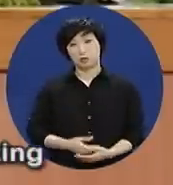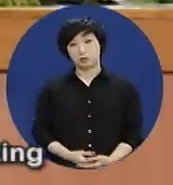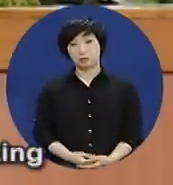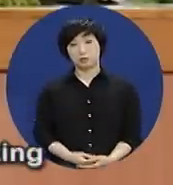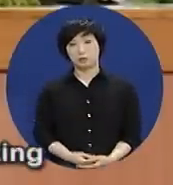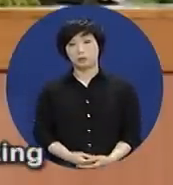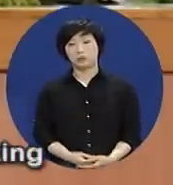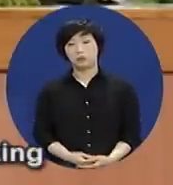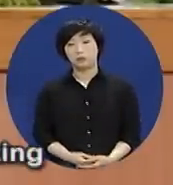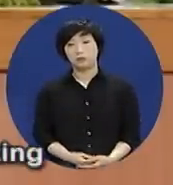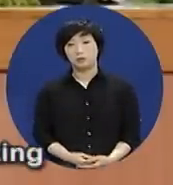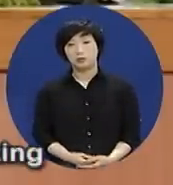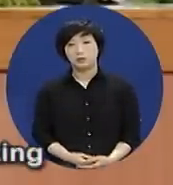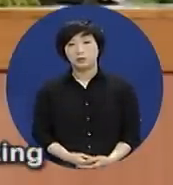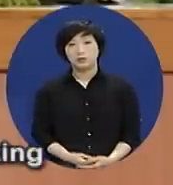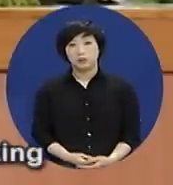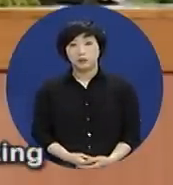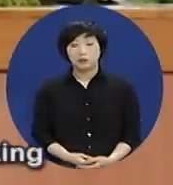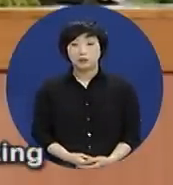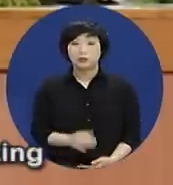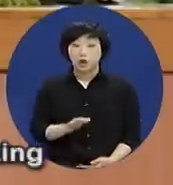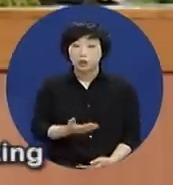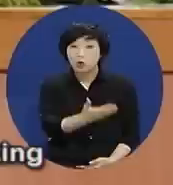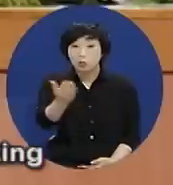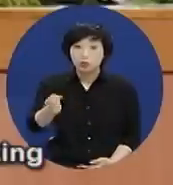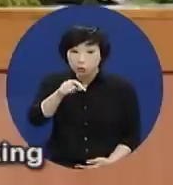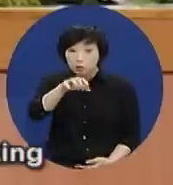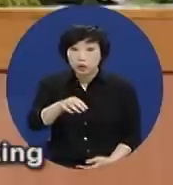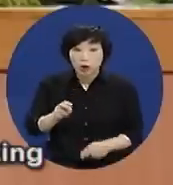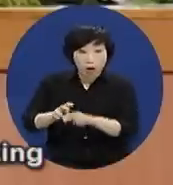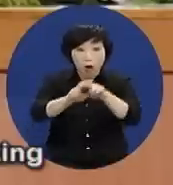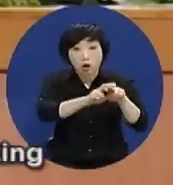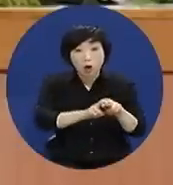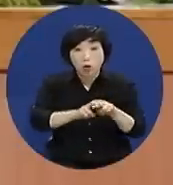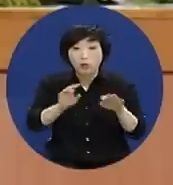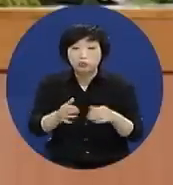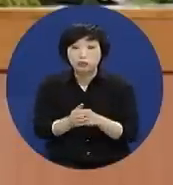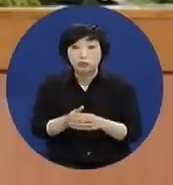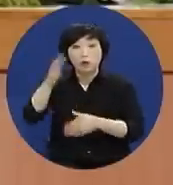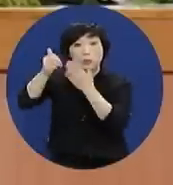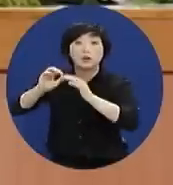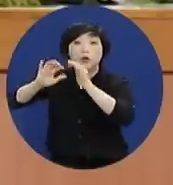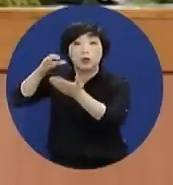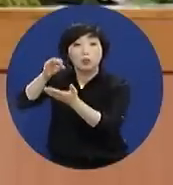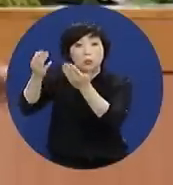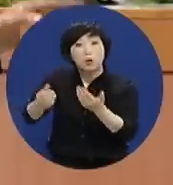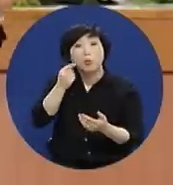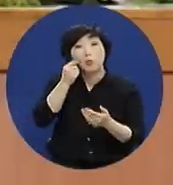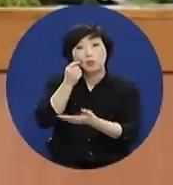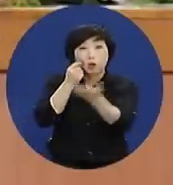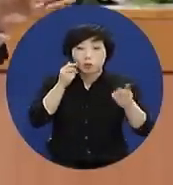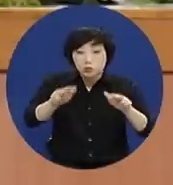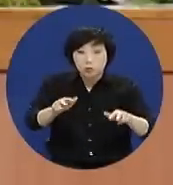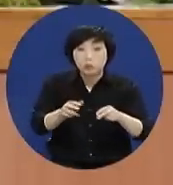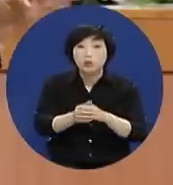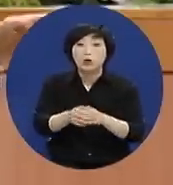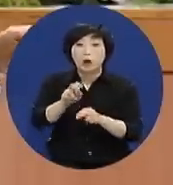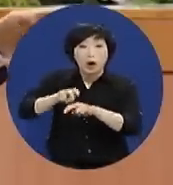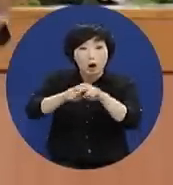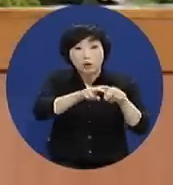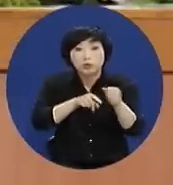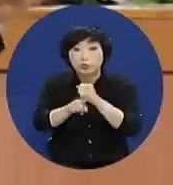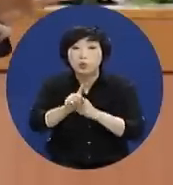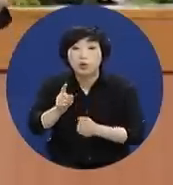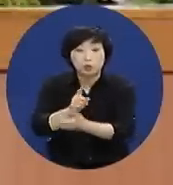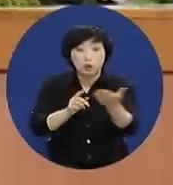はできませんそれなら教会に来て座っている多くの人々が神の